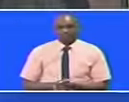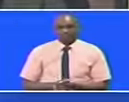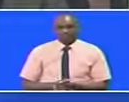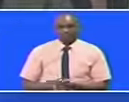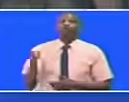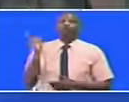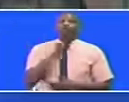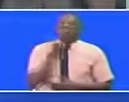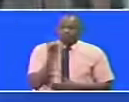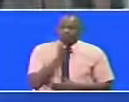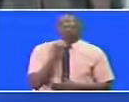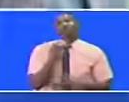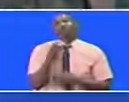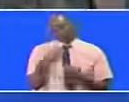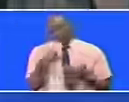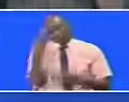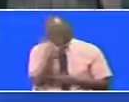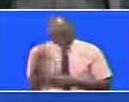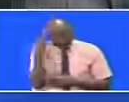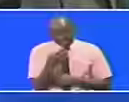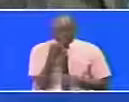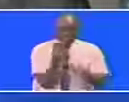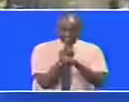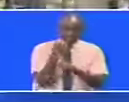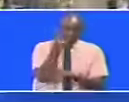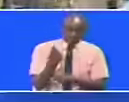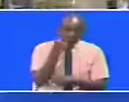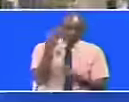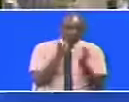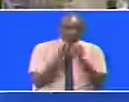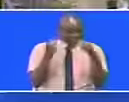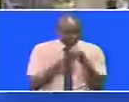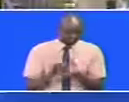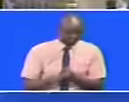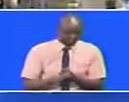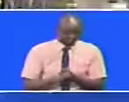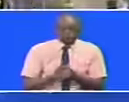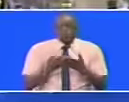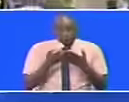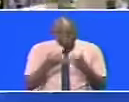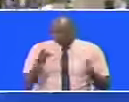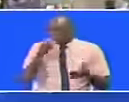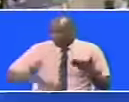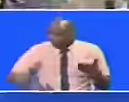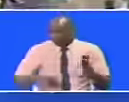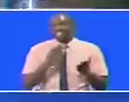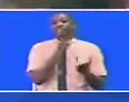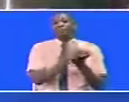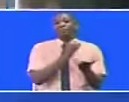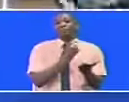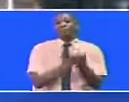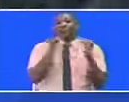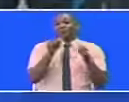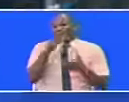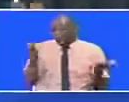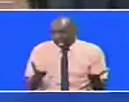Hapo kesho Jumatano tarehe 11 Januari mwaka 2017 inafungua tena ukurasa mwingine